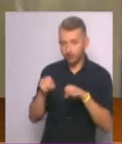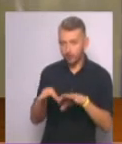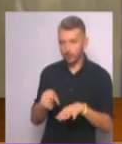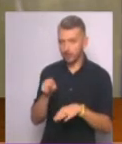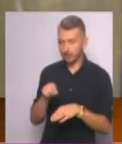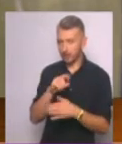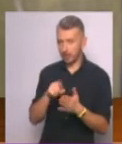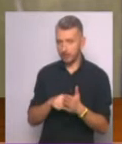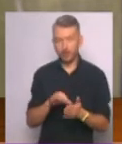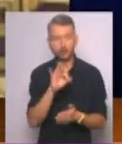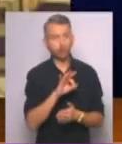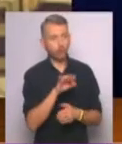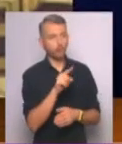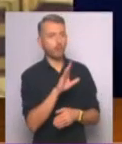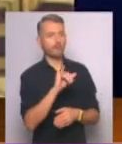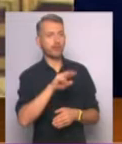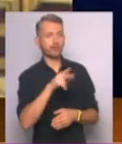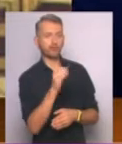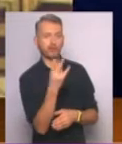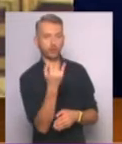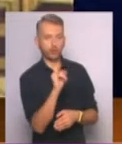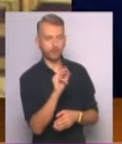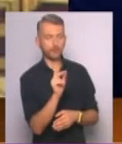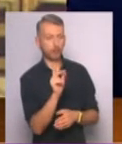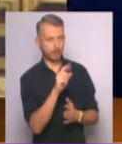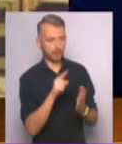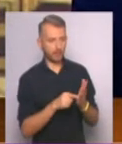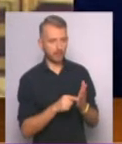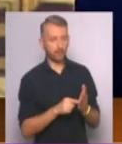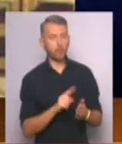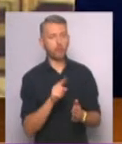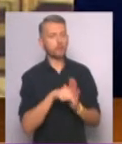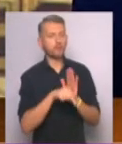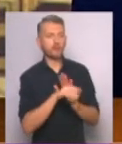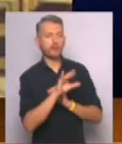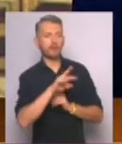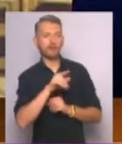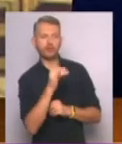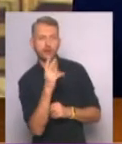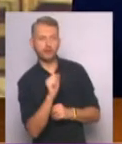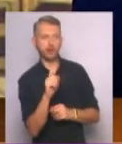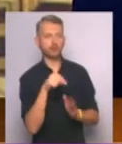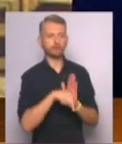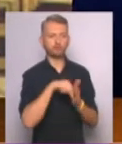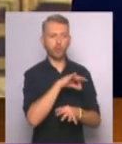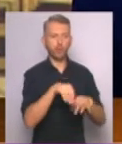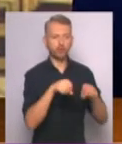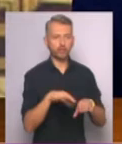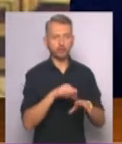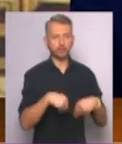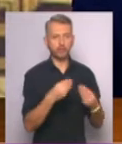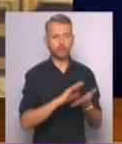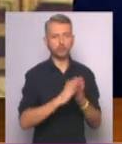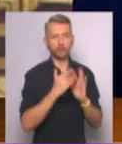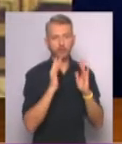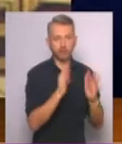питання? Стосовно Вільшанської. Тепер друге питання. Що таке Вільшанська і що таке проєкт рішення по наданню статусу